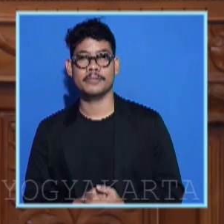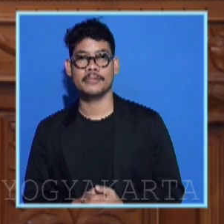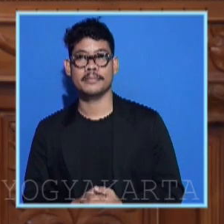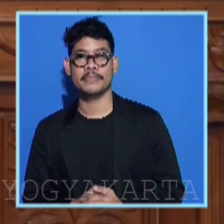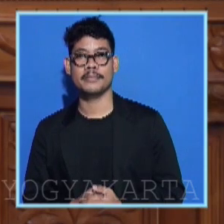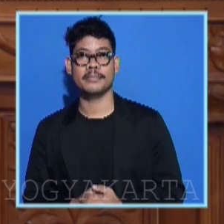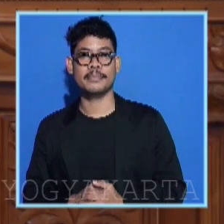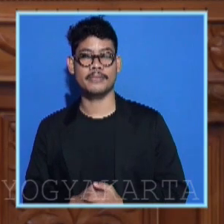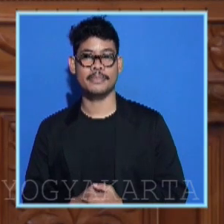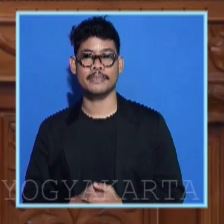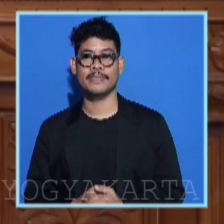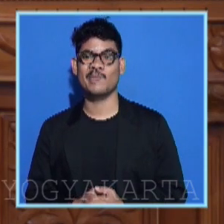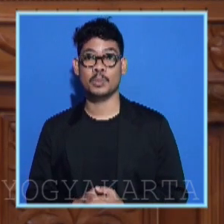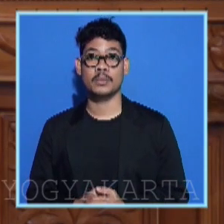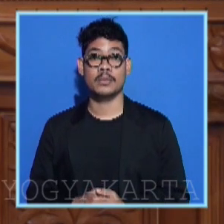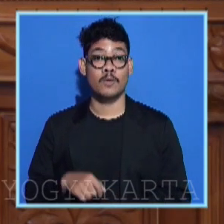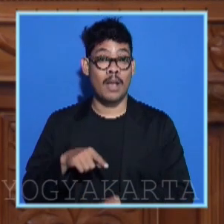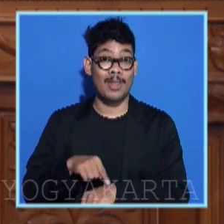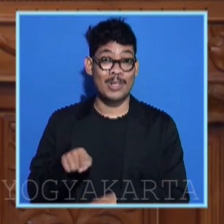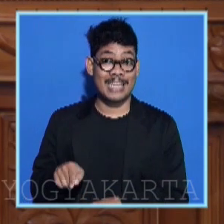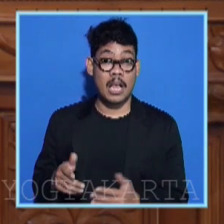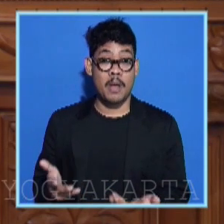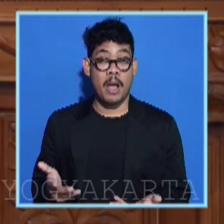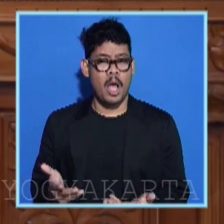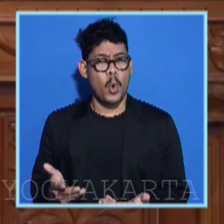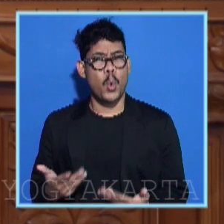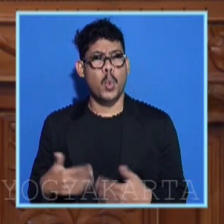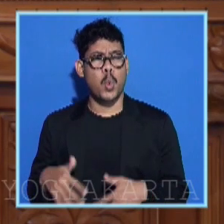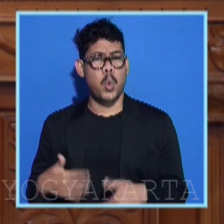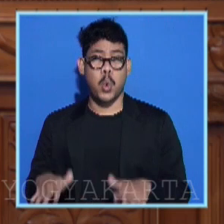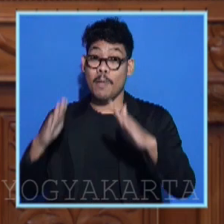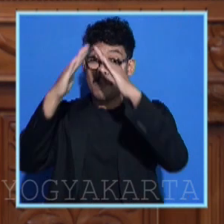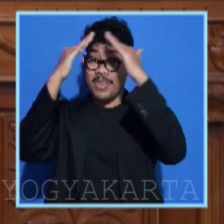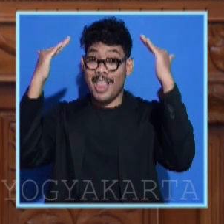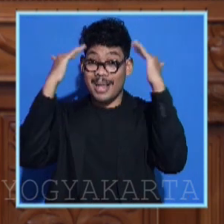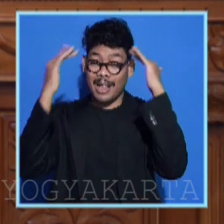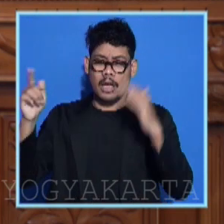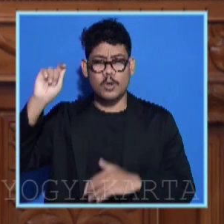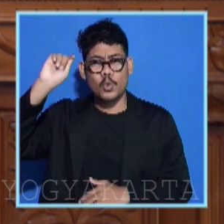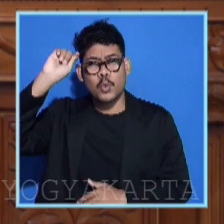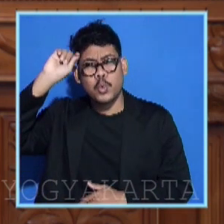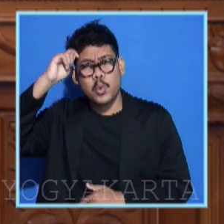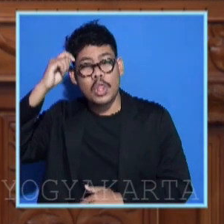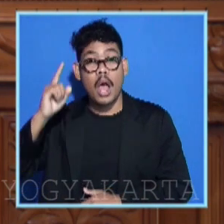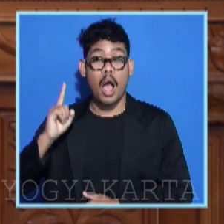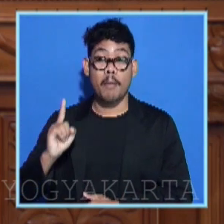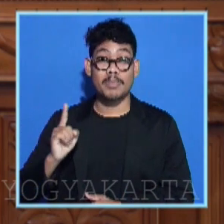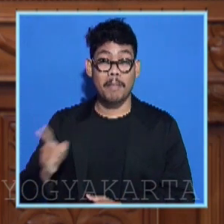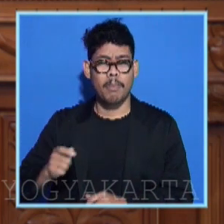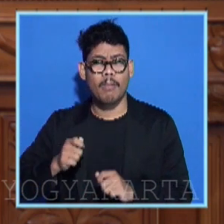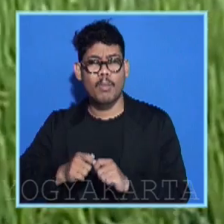para pemirsa in wektal S Menik berah Tani asliipun saya mepet jalaran saya inelipun beo kangge